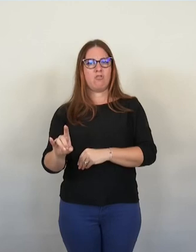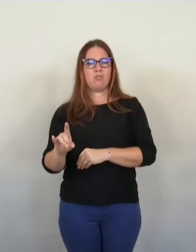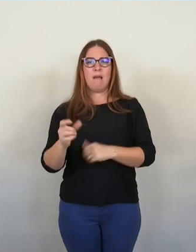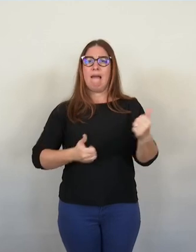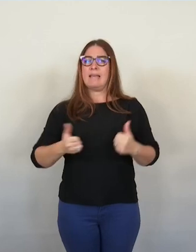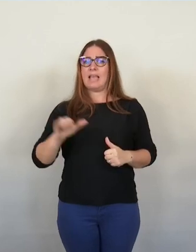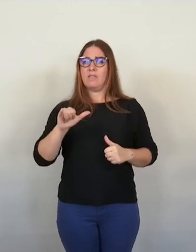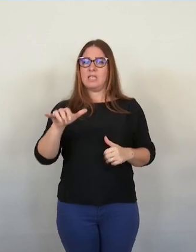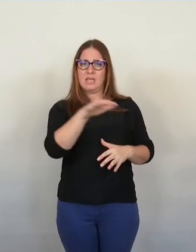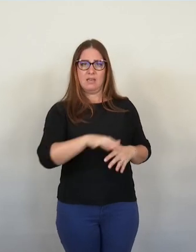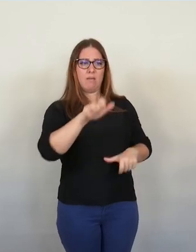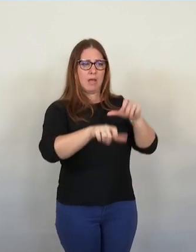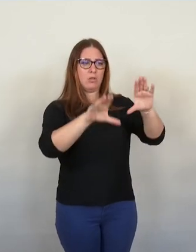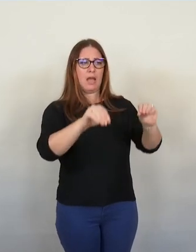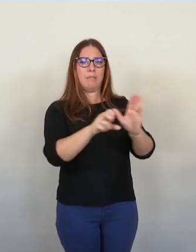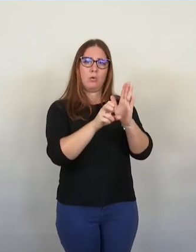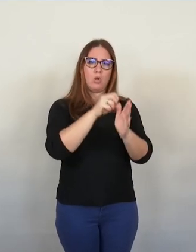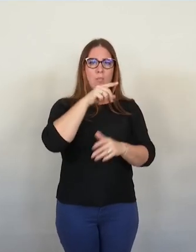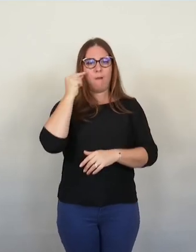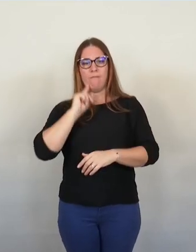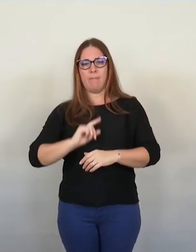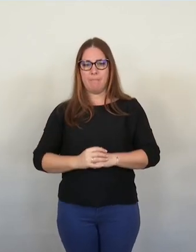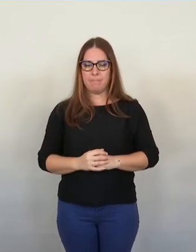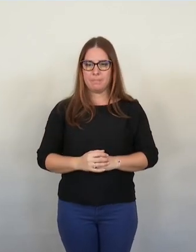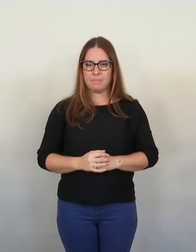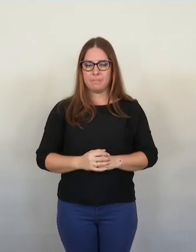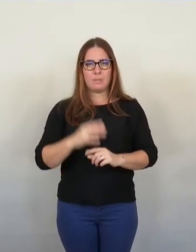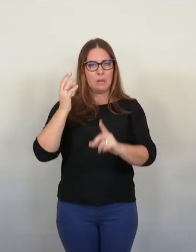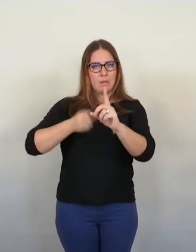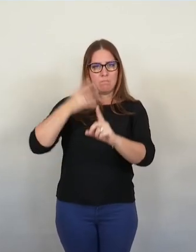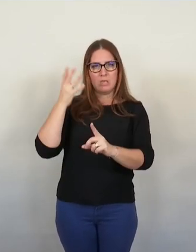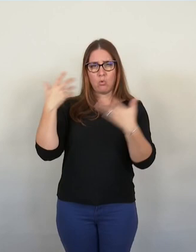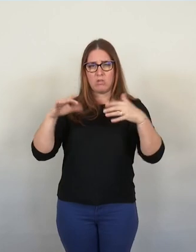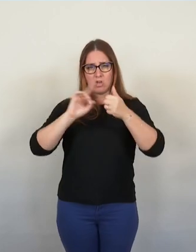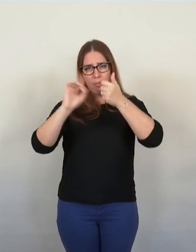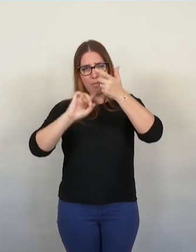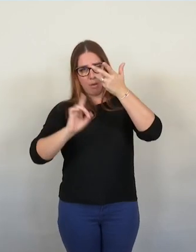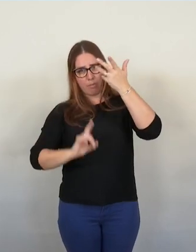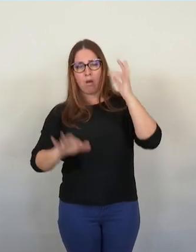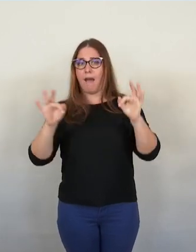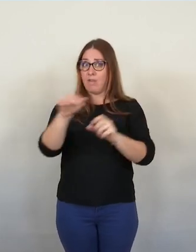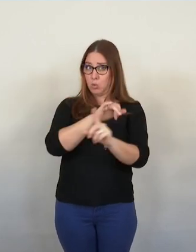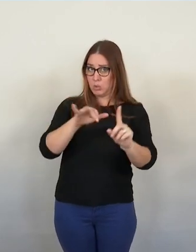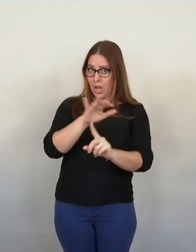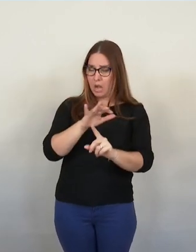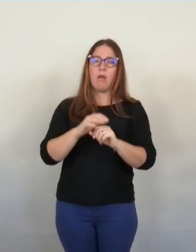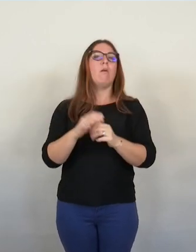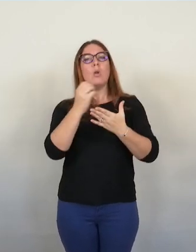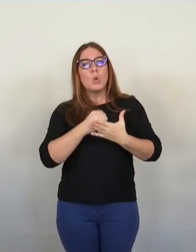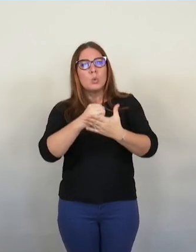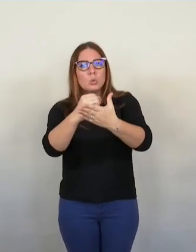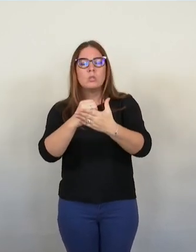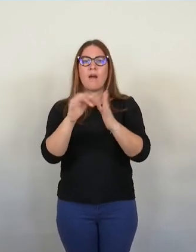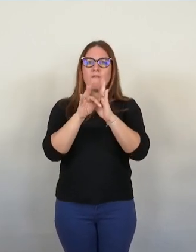Grenoblois et des grenobloises assurant des missions déjà multiples sur le plan social de soutien à la fonction